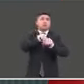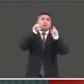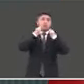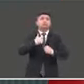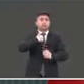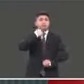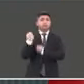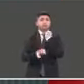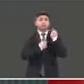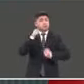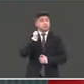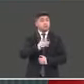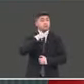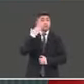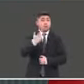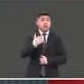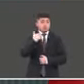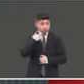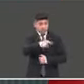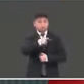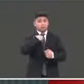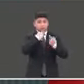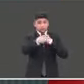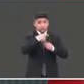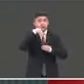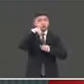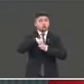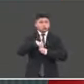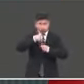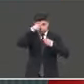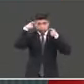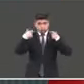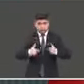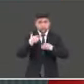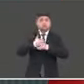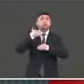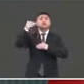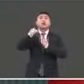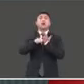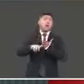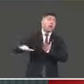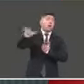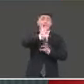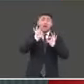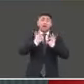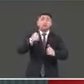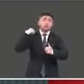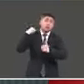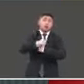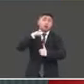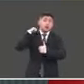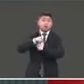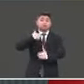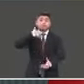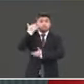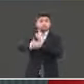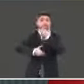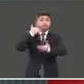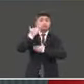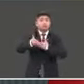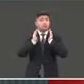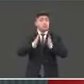gösteriyoruz bu yaklaşımınızı içerde ve dışarıda Her platformda tekrar tekrar anlatmayı